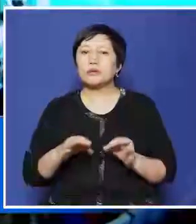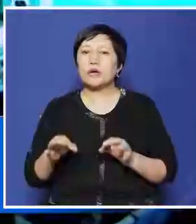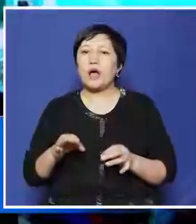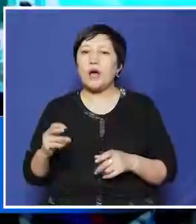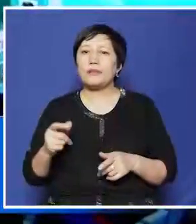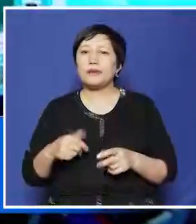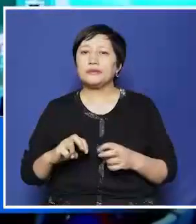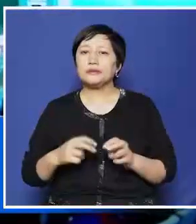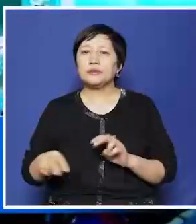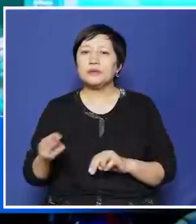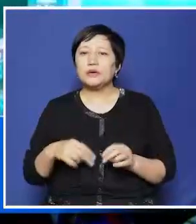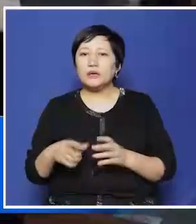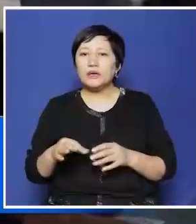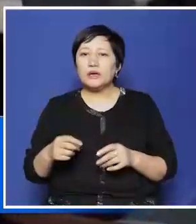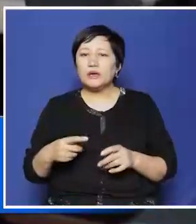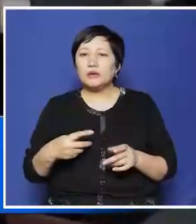Аманат партиясы мәслихаттарға